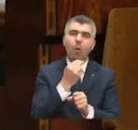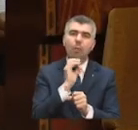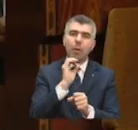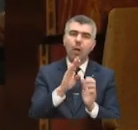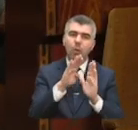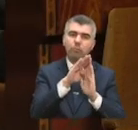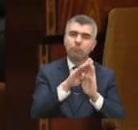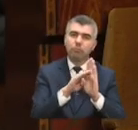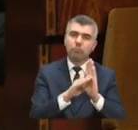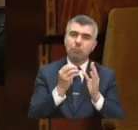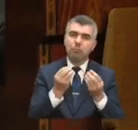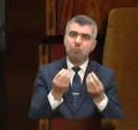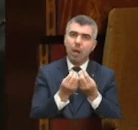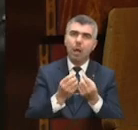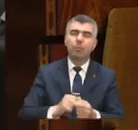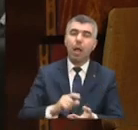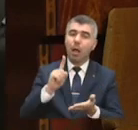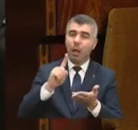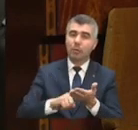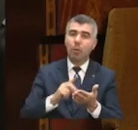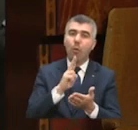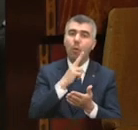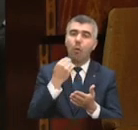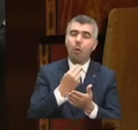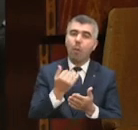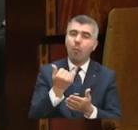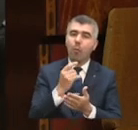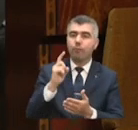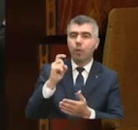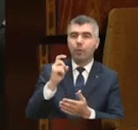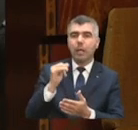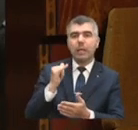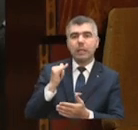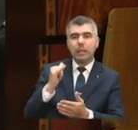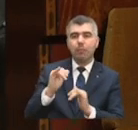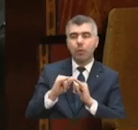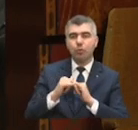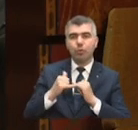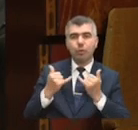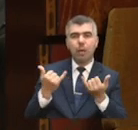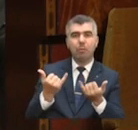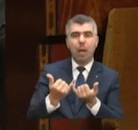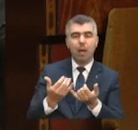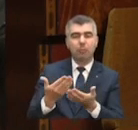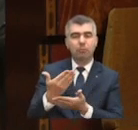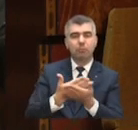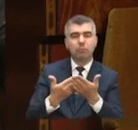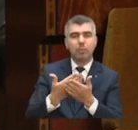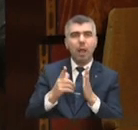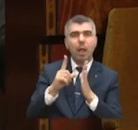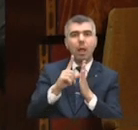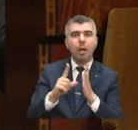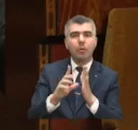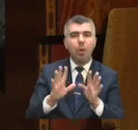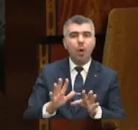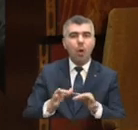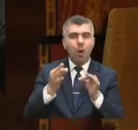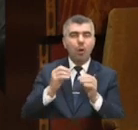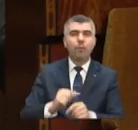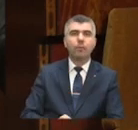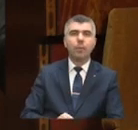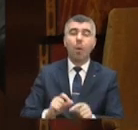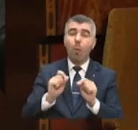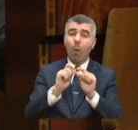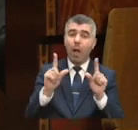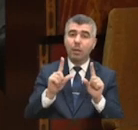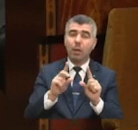لأعضائها كتأكد على أن الحكومة خصها تخصص شهريا اجتماع لدراسة مقترحات القوانين. يتضح